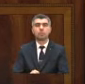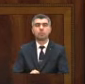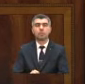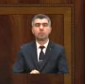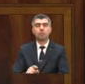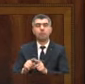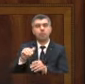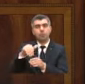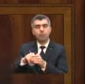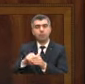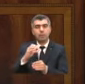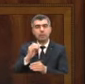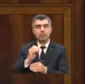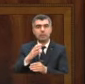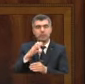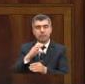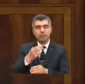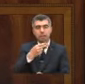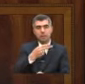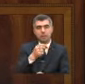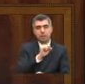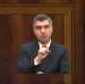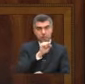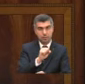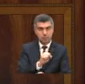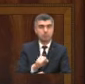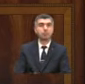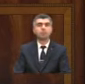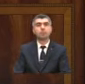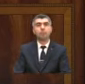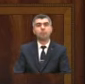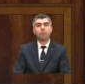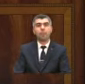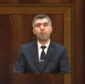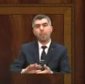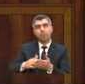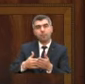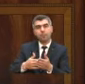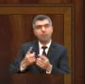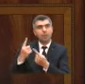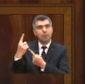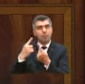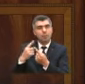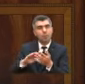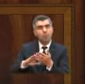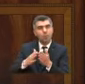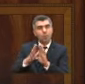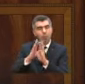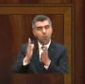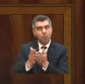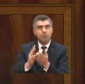في الصندوق الوطني للضمان الاجتماعي. وهذيك المساهمه ديال الصندوق الضمان الاجتماعي باش نخففوا عليهم، جمعنا لهم هذوك المساهمات